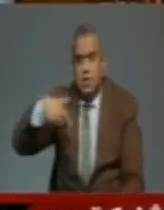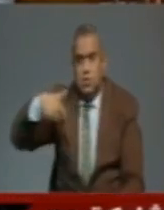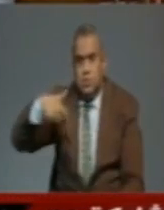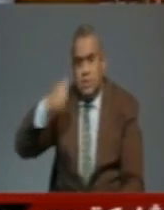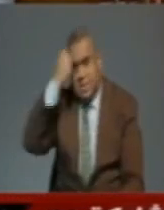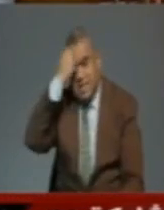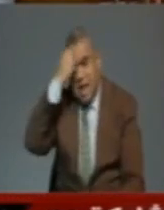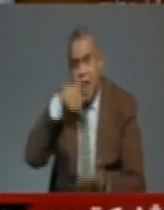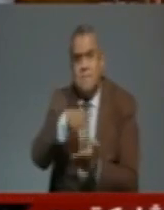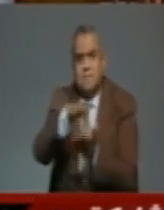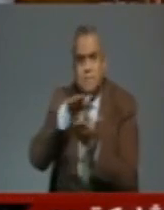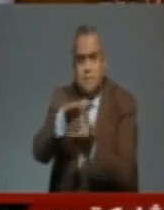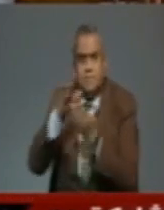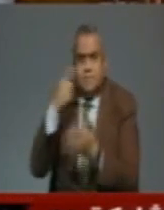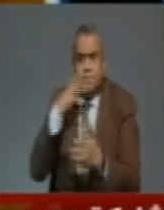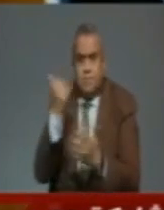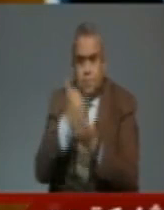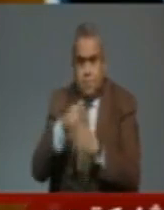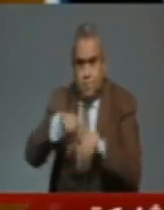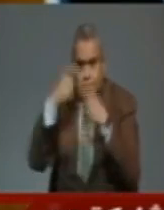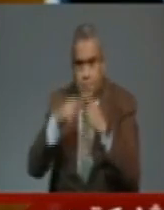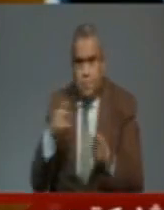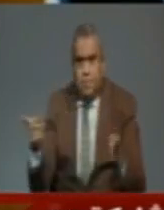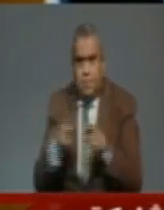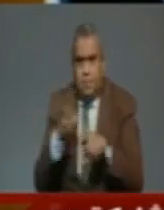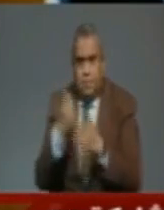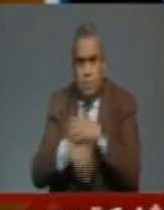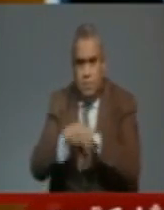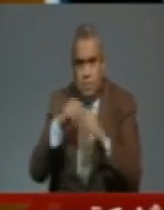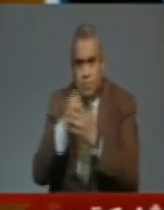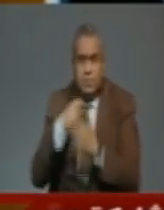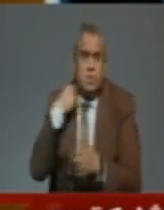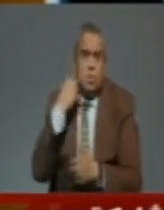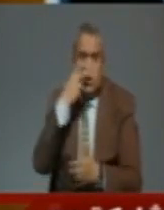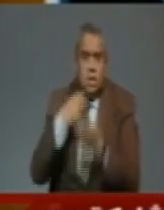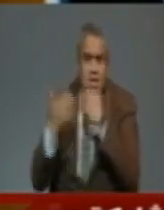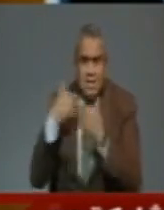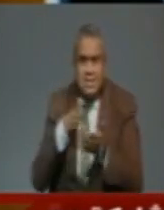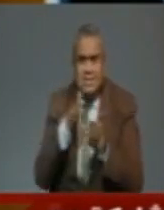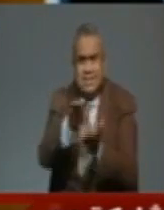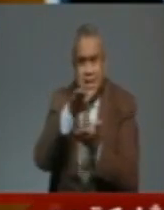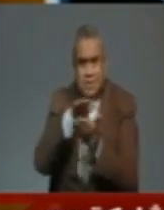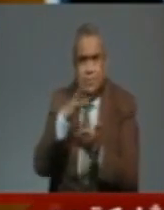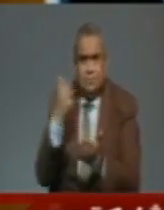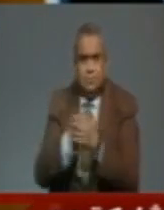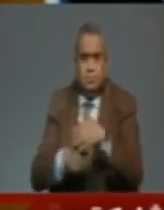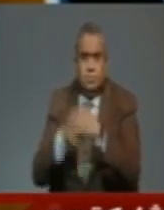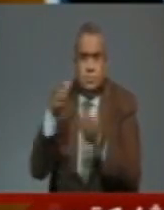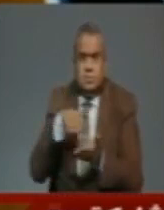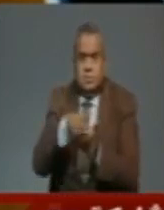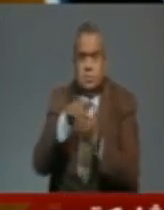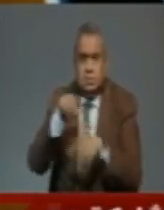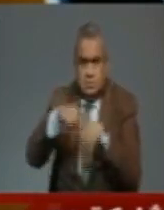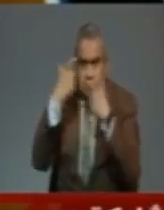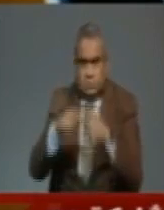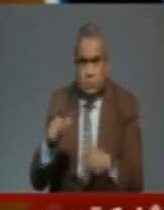وده يا فندم مثلا ده نفع في الوقت اللي كان فيه عجز شديد جدا في الحاويات، بقت الحاويه تيجي تخش هنا